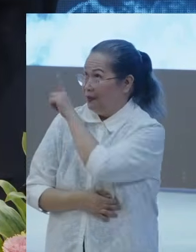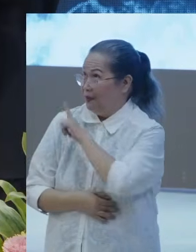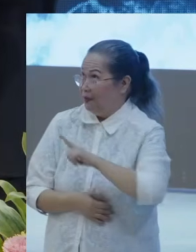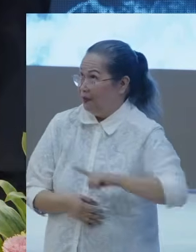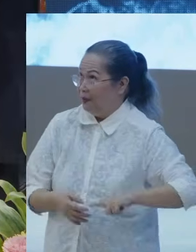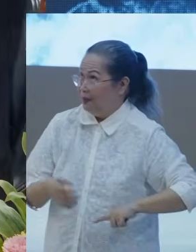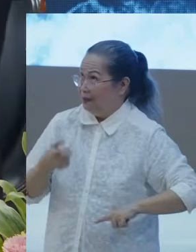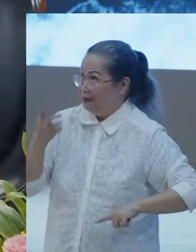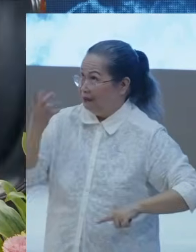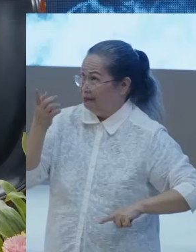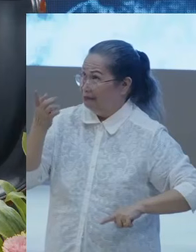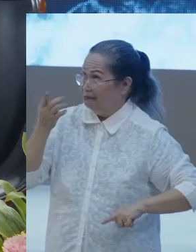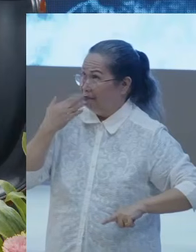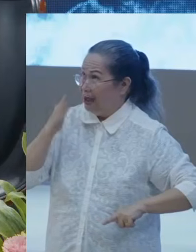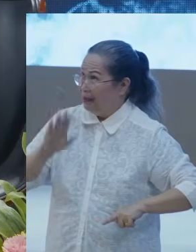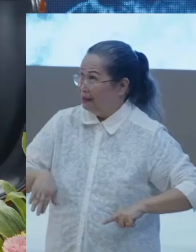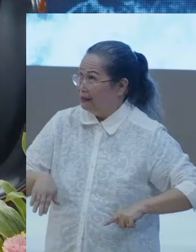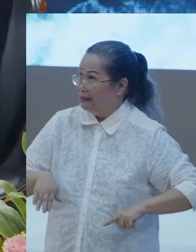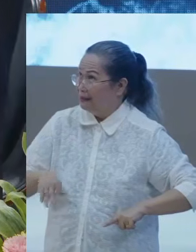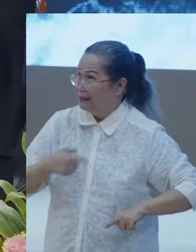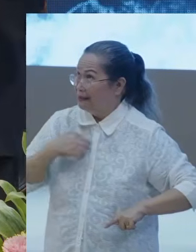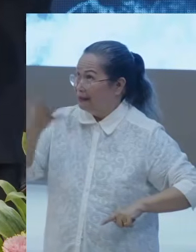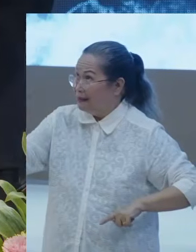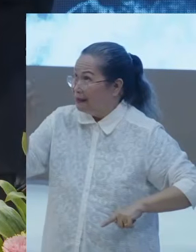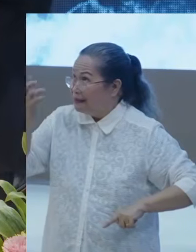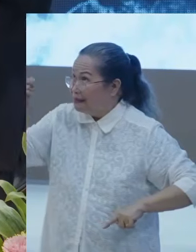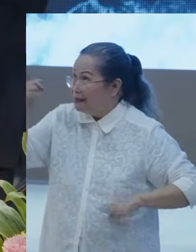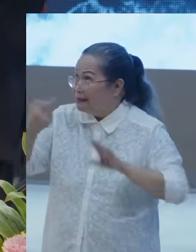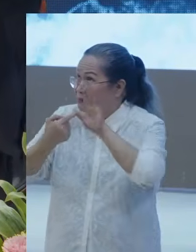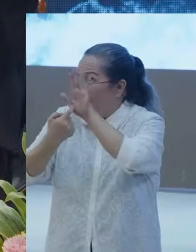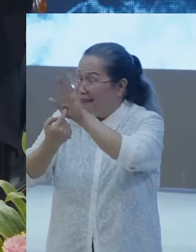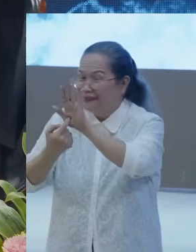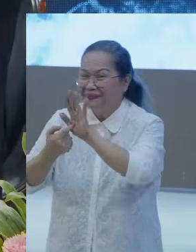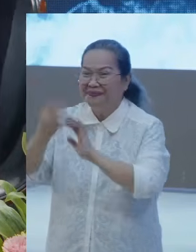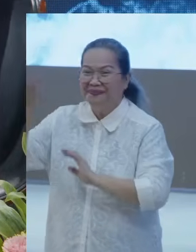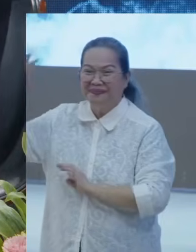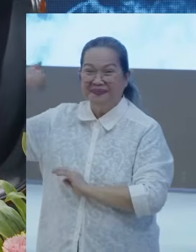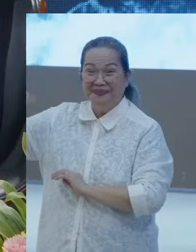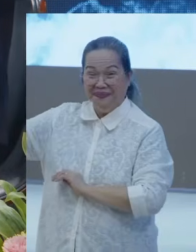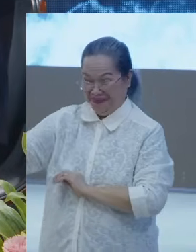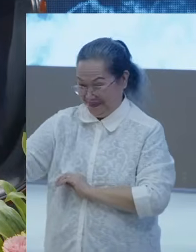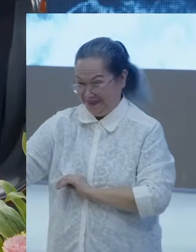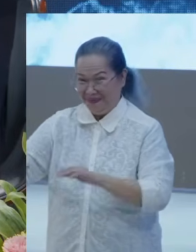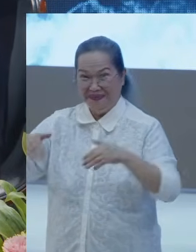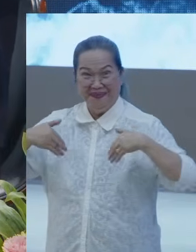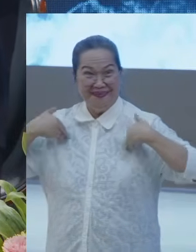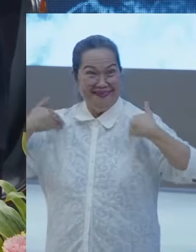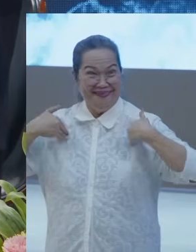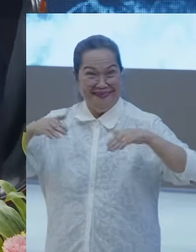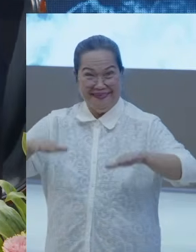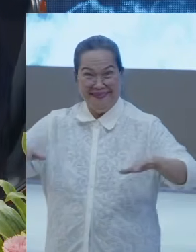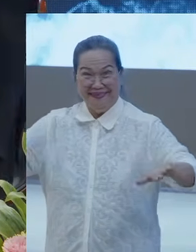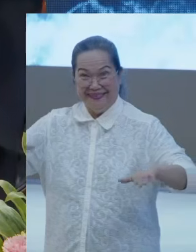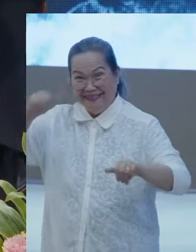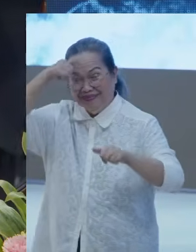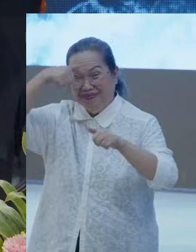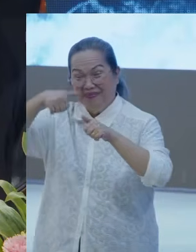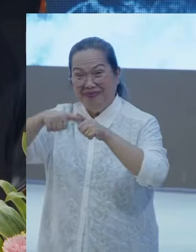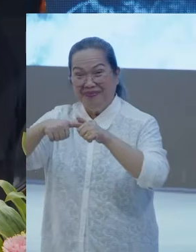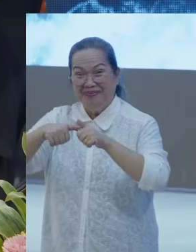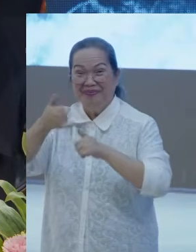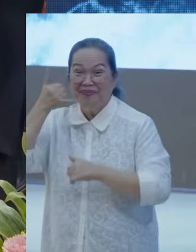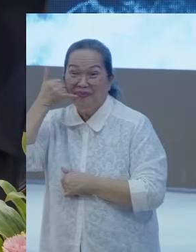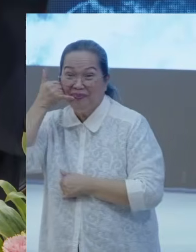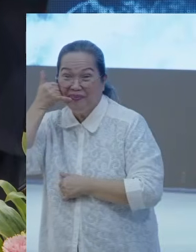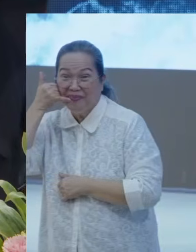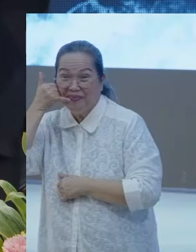sa inyo. Nung araw kasi nung bata kami, yung naalala niyo yung mga telepono nung